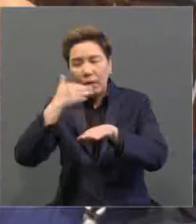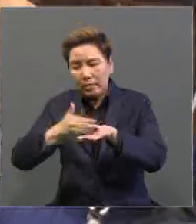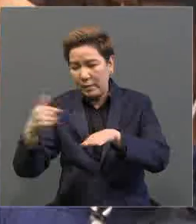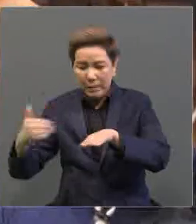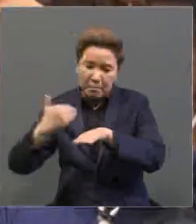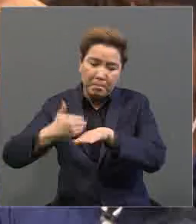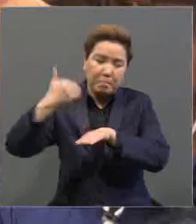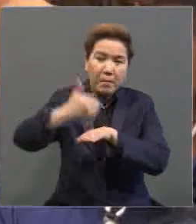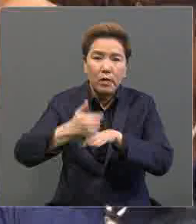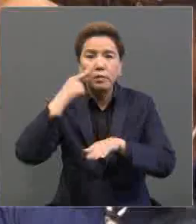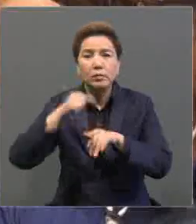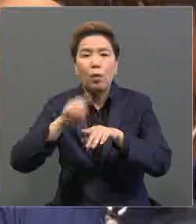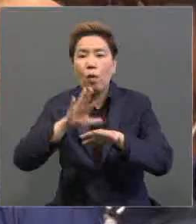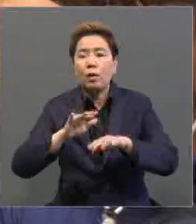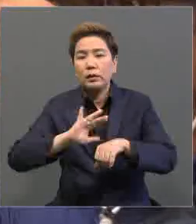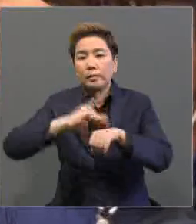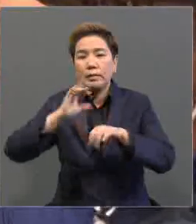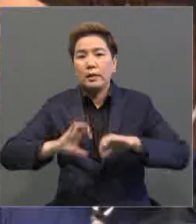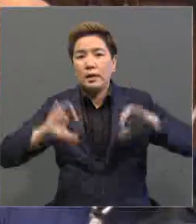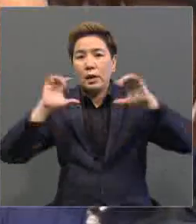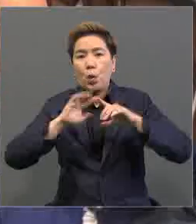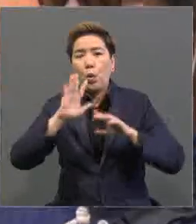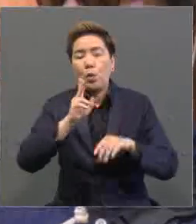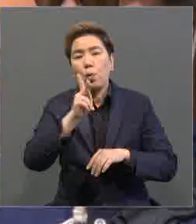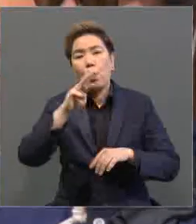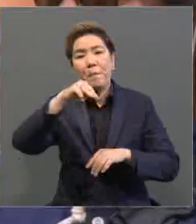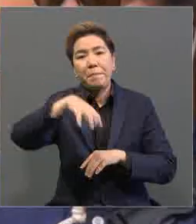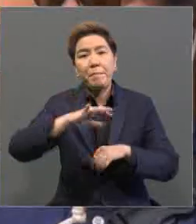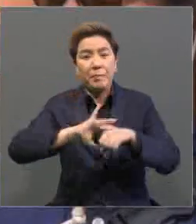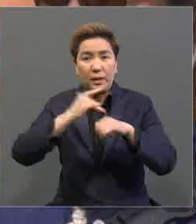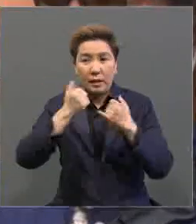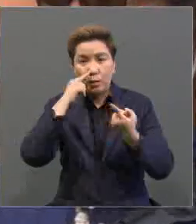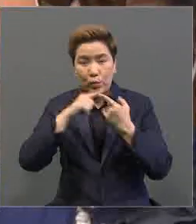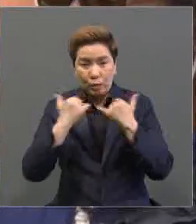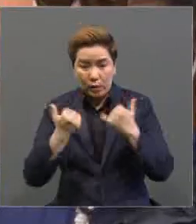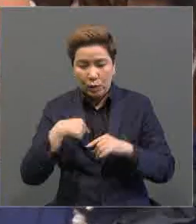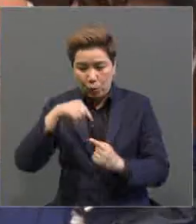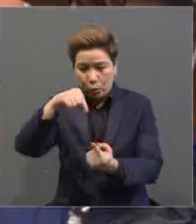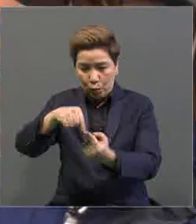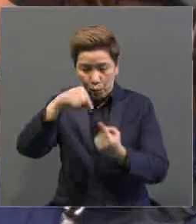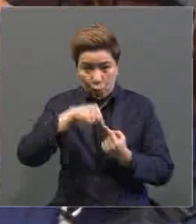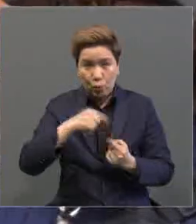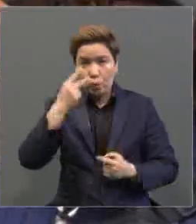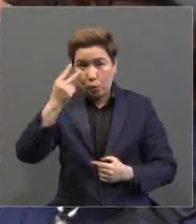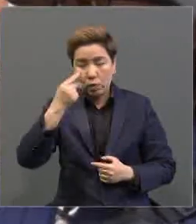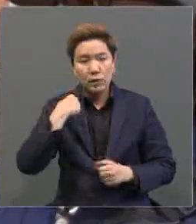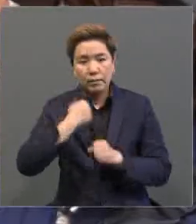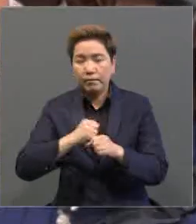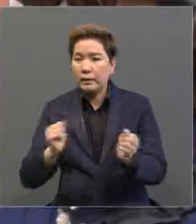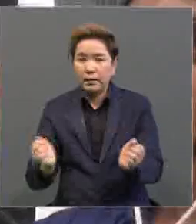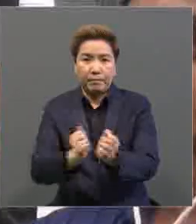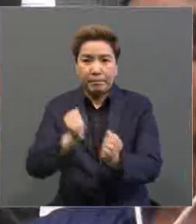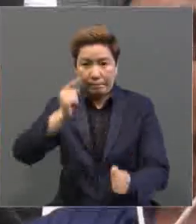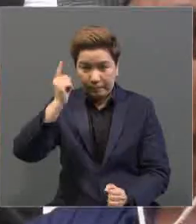ำนะครับที่ดินของรัฐก็คือของกรมอุทยานแห่งชาติเพราะนั้นวันนี้ใน2จุดนี้นะครับนะเราจะดำเนินคดีทั้งหมดน